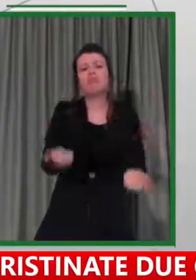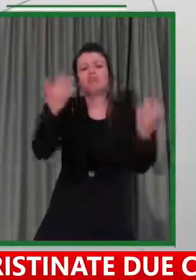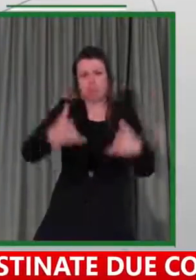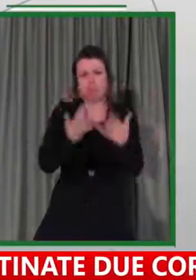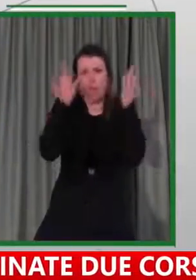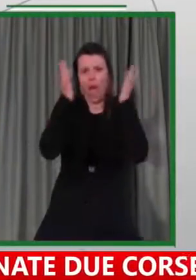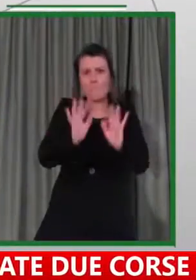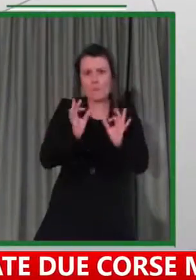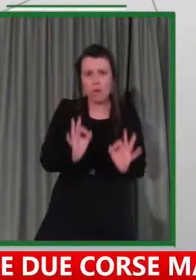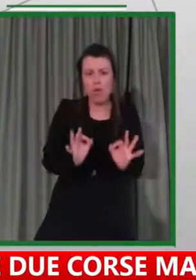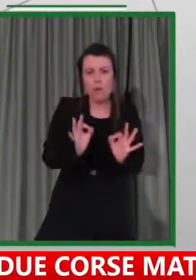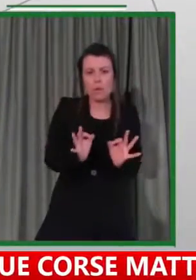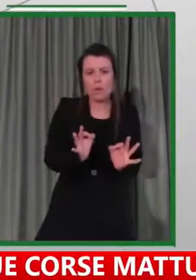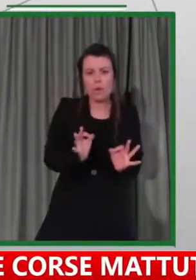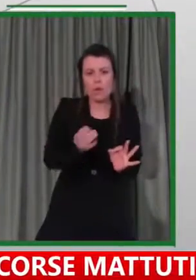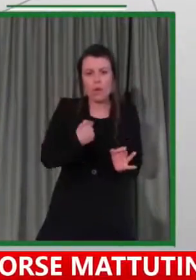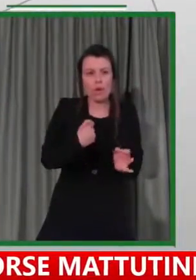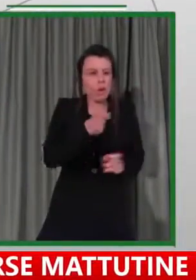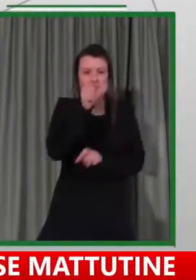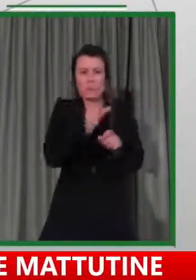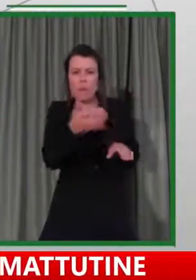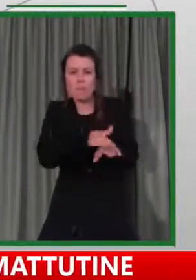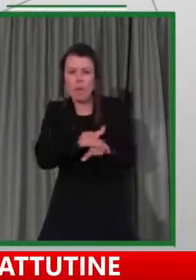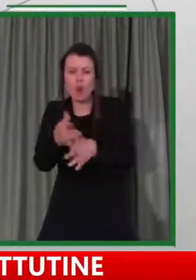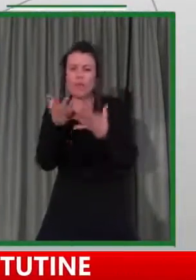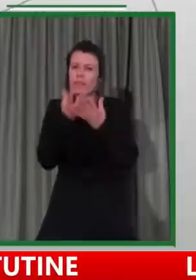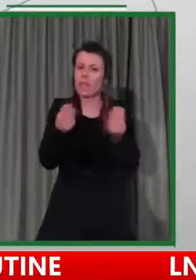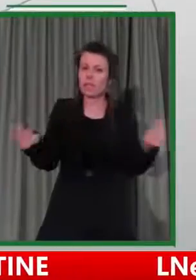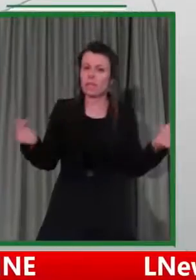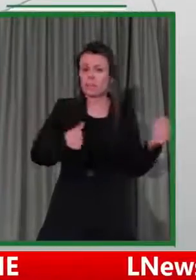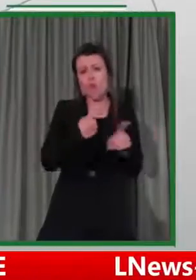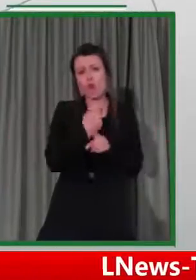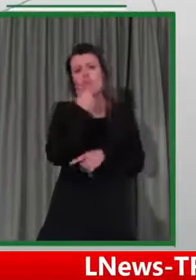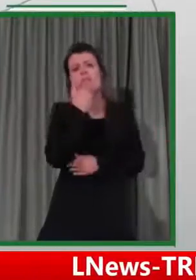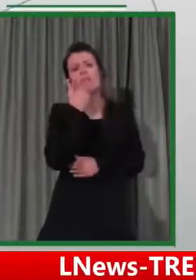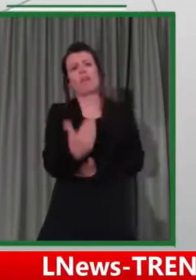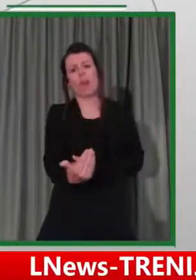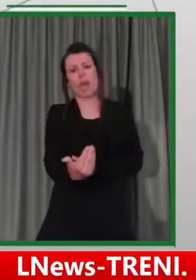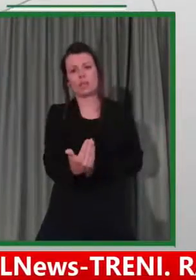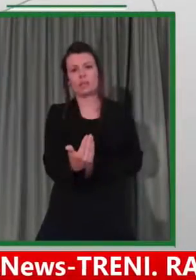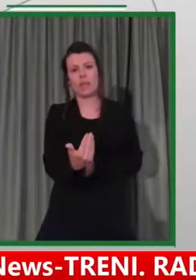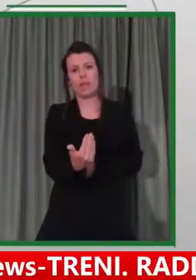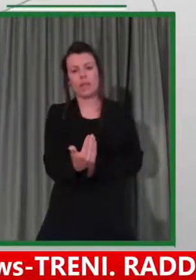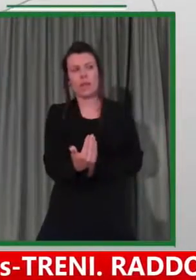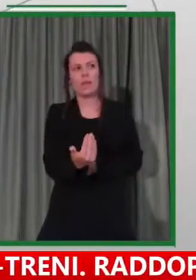io volevo ringraziare la lucidità, la tempestività e